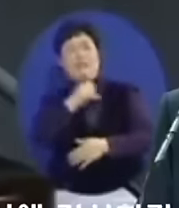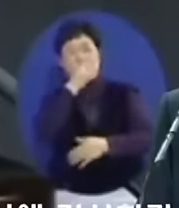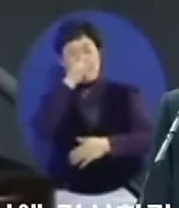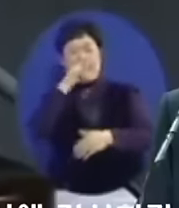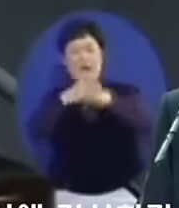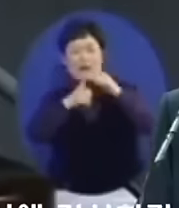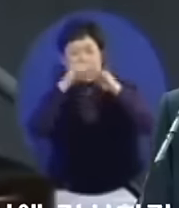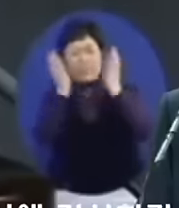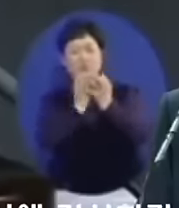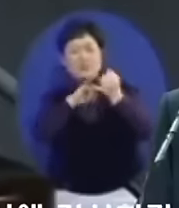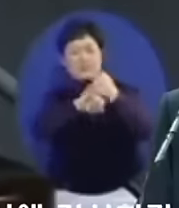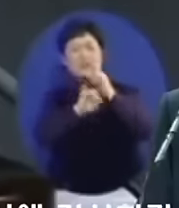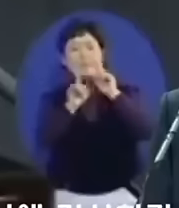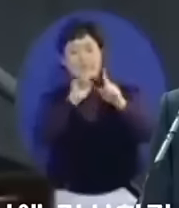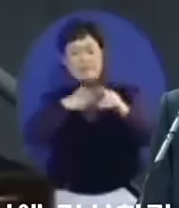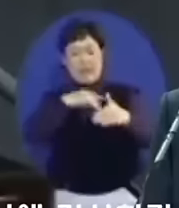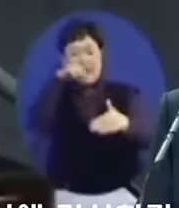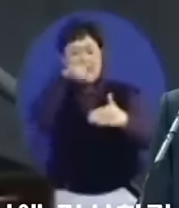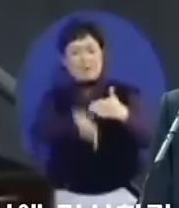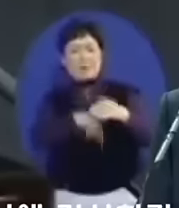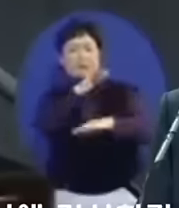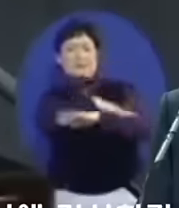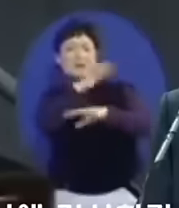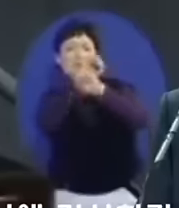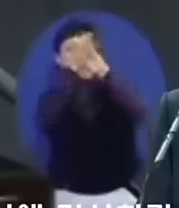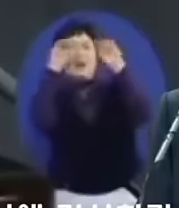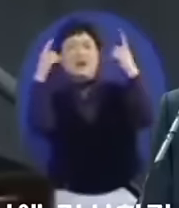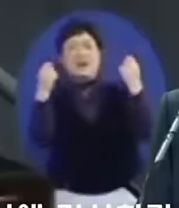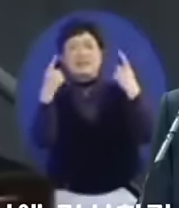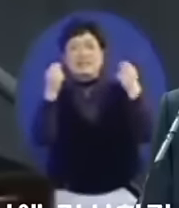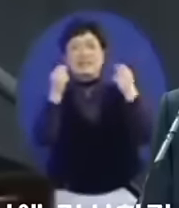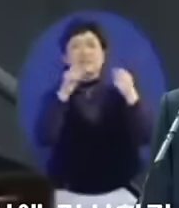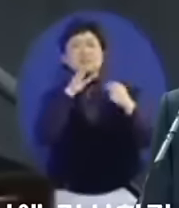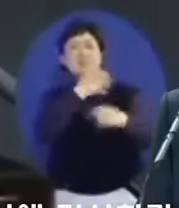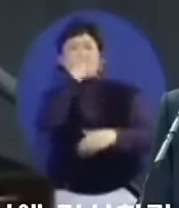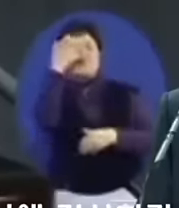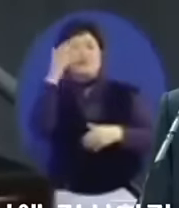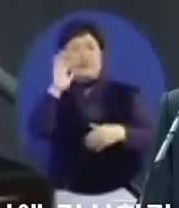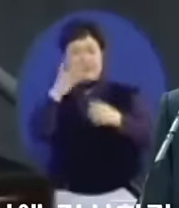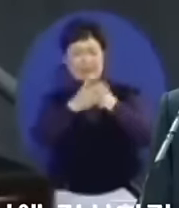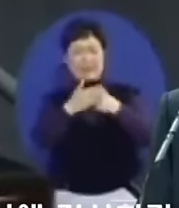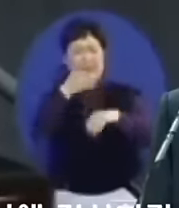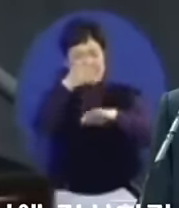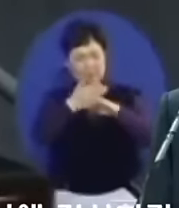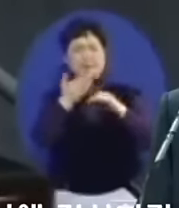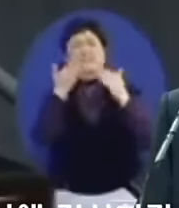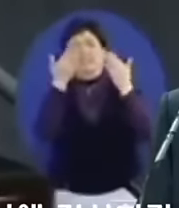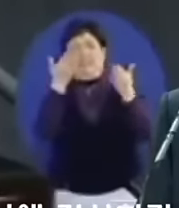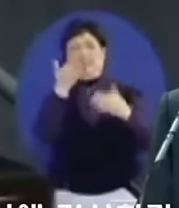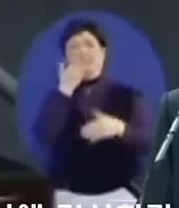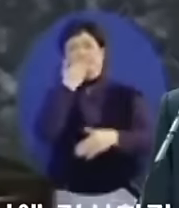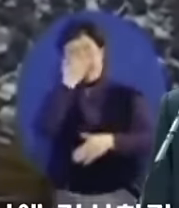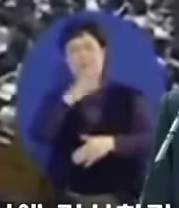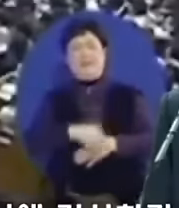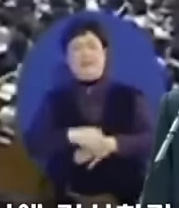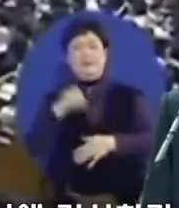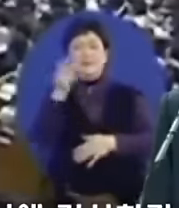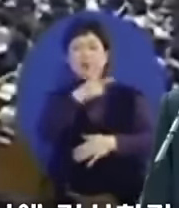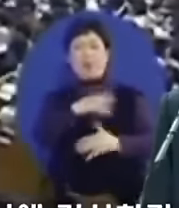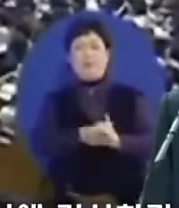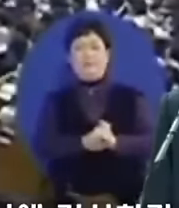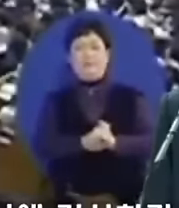모든 약속의 말씀이 내 마음에 찬란한 별빛처럼 꿈을 꾸게 만들어 주심으로 감사하지 아니할 수 없습니다. 그리고